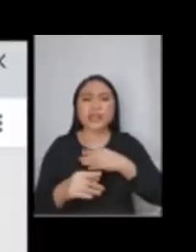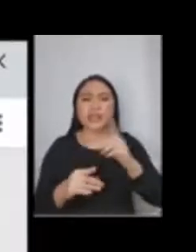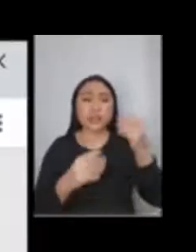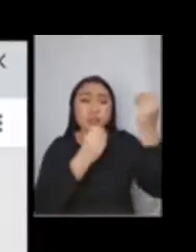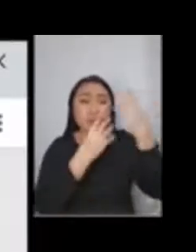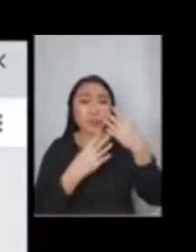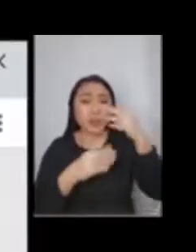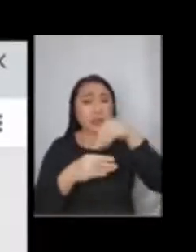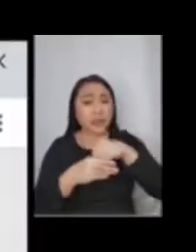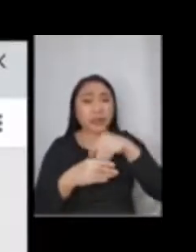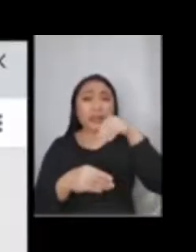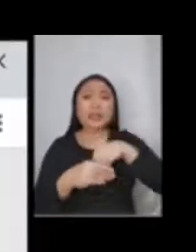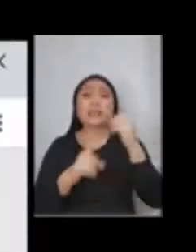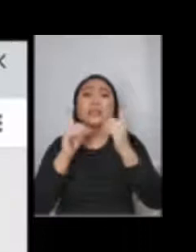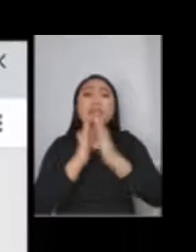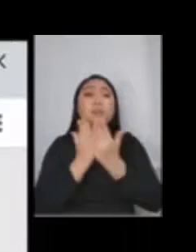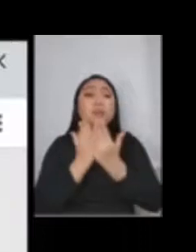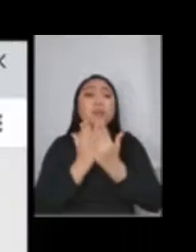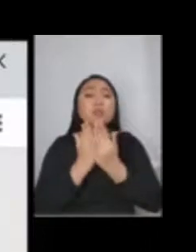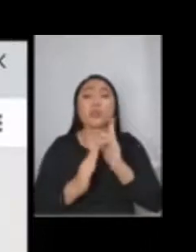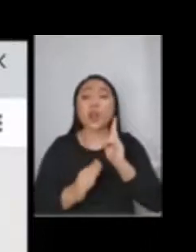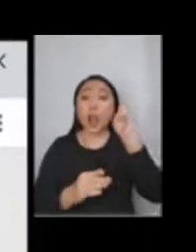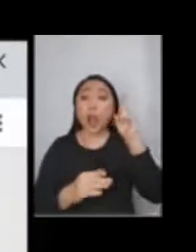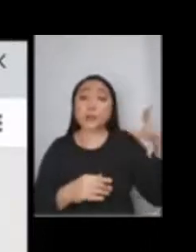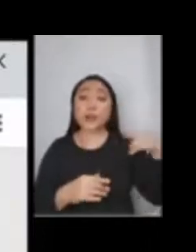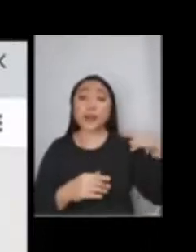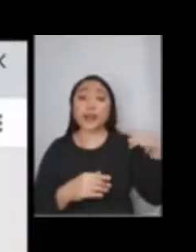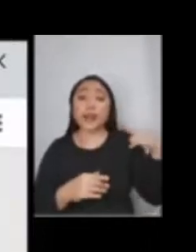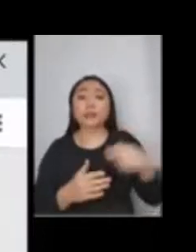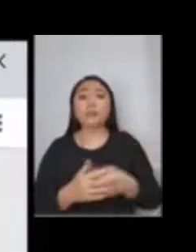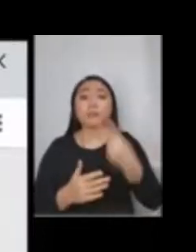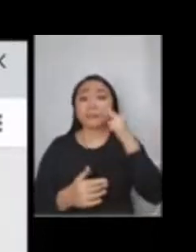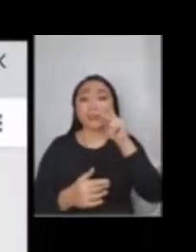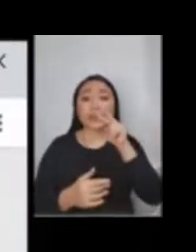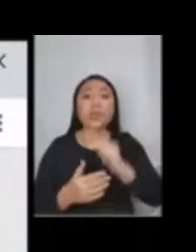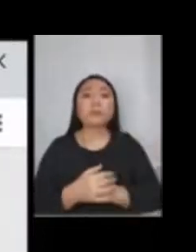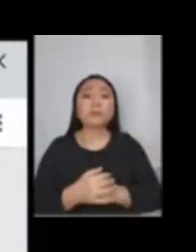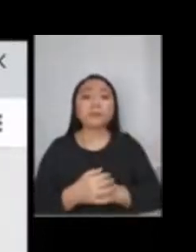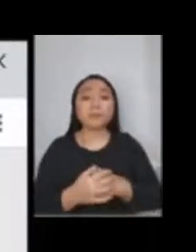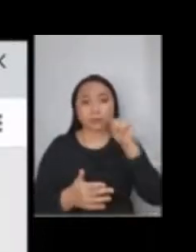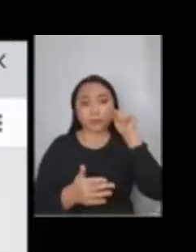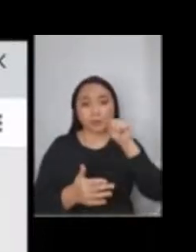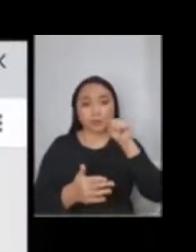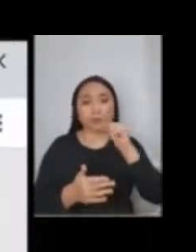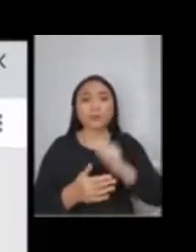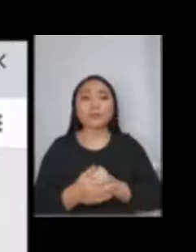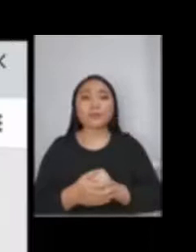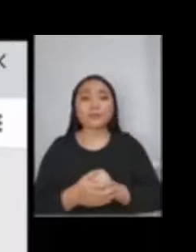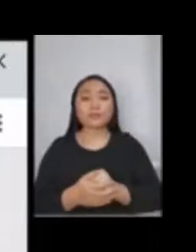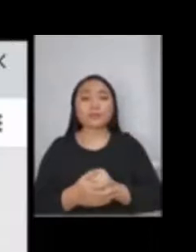based po tayo. Kailangan lang natin is mag-login using our username and